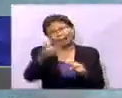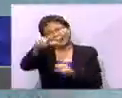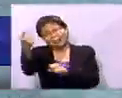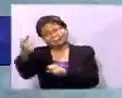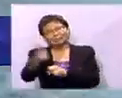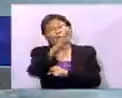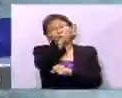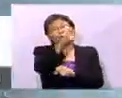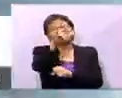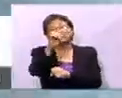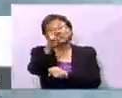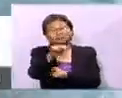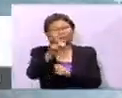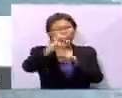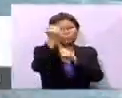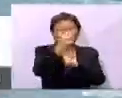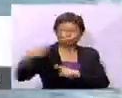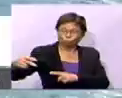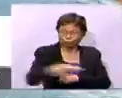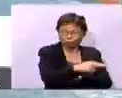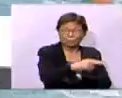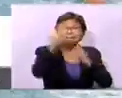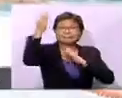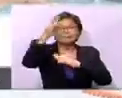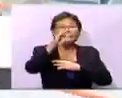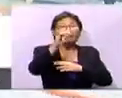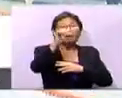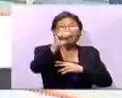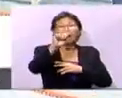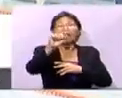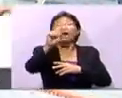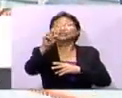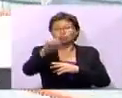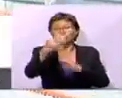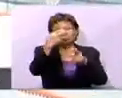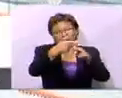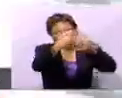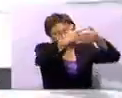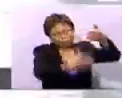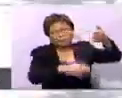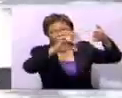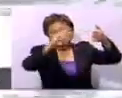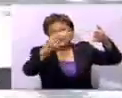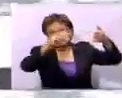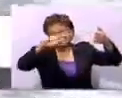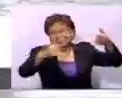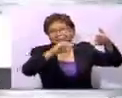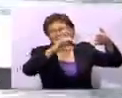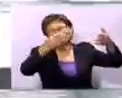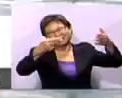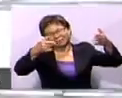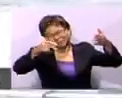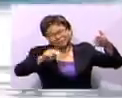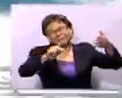Selain Wilson, Kesatuan Renang Amatur Malaysia ASUM turut menyenaraikan Chan Jie, Tan Jen Han,